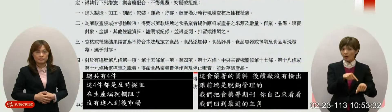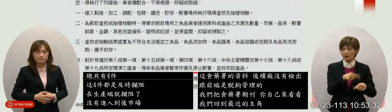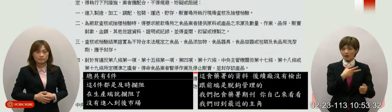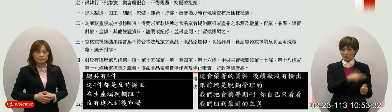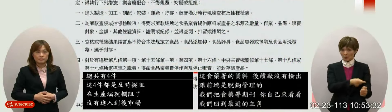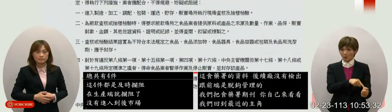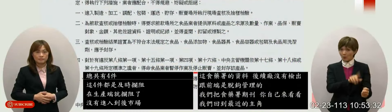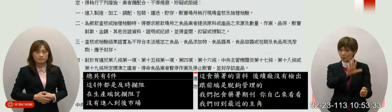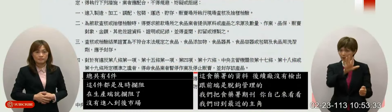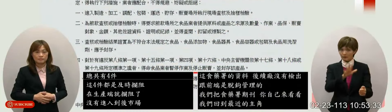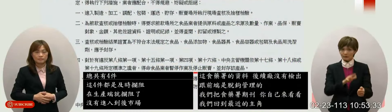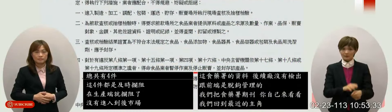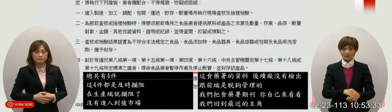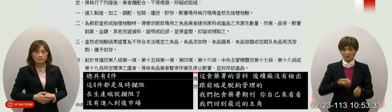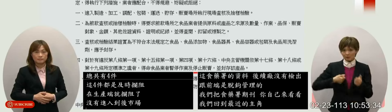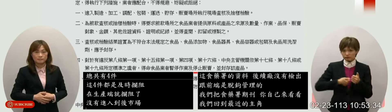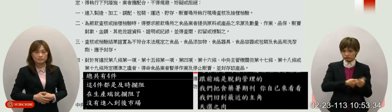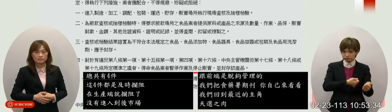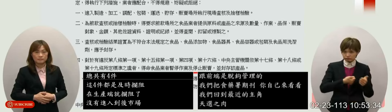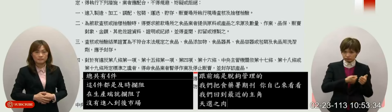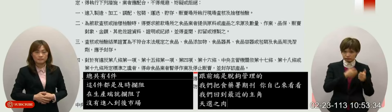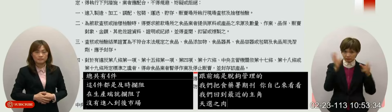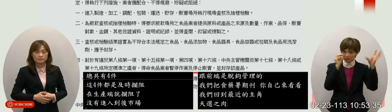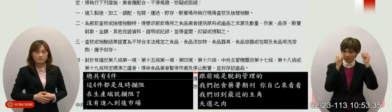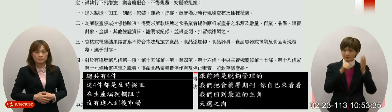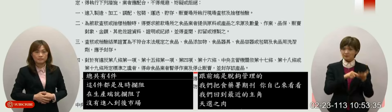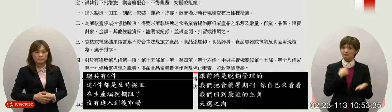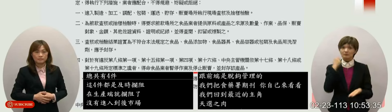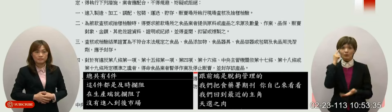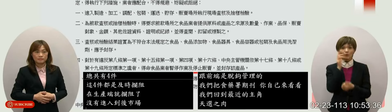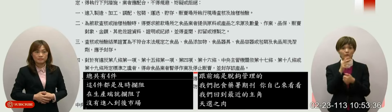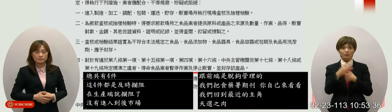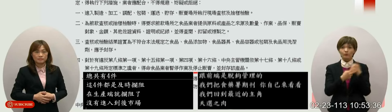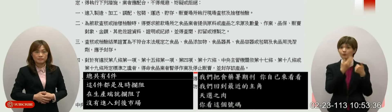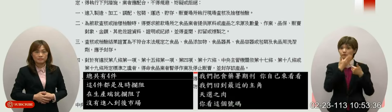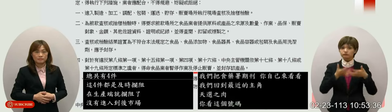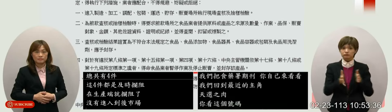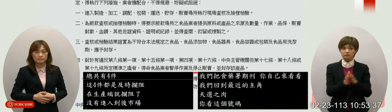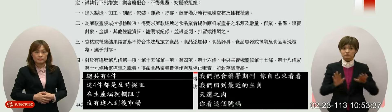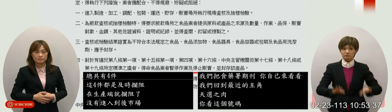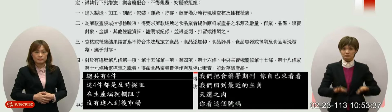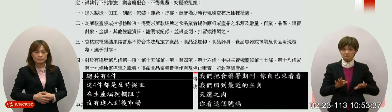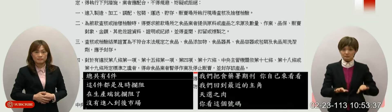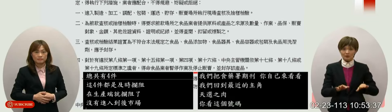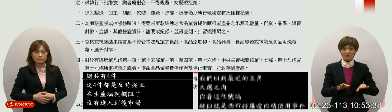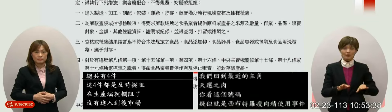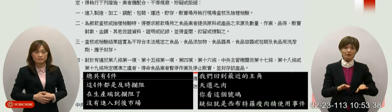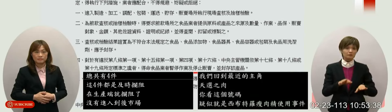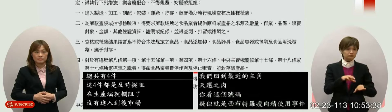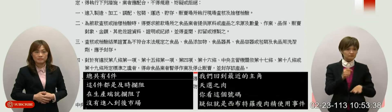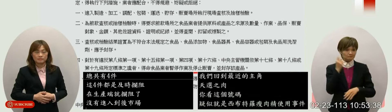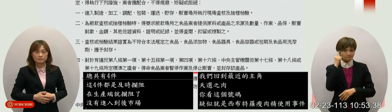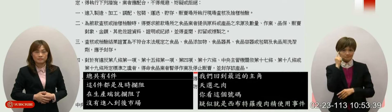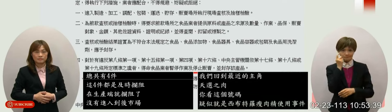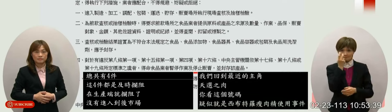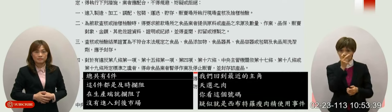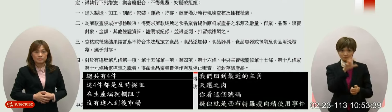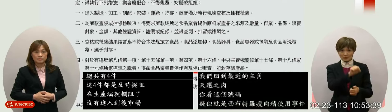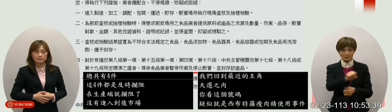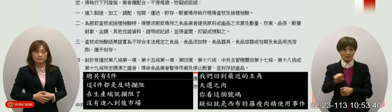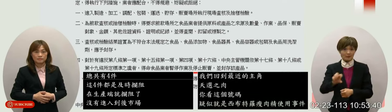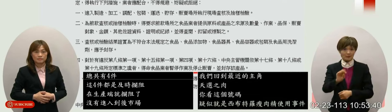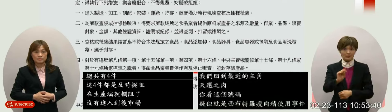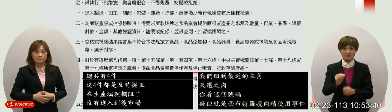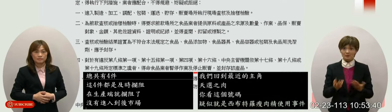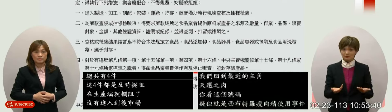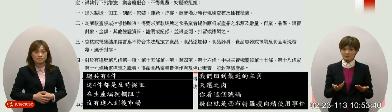是有溯源资料，我想知道卫福部到现在有没有掌握这一批的流向、产品